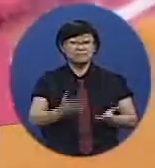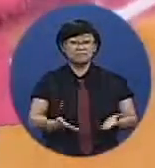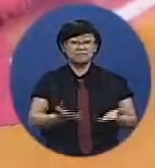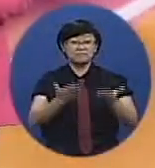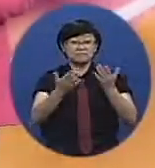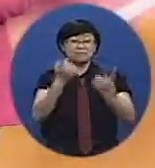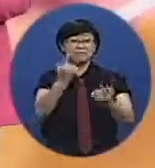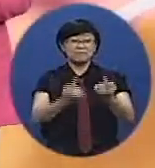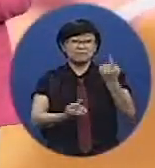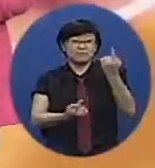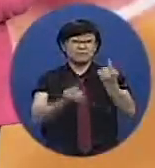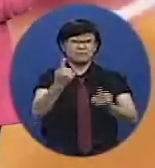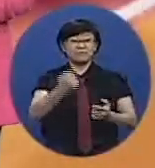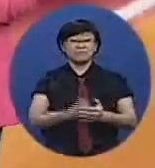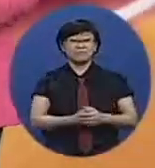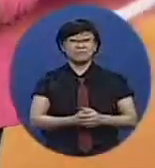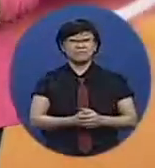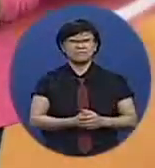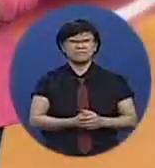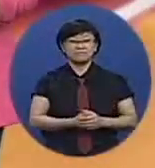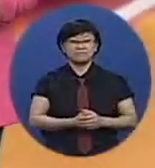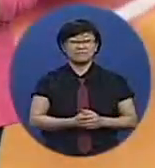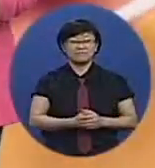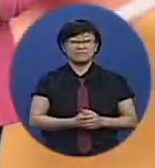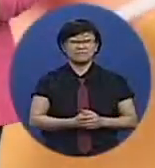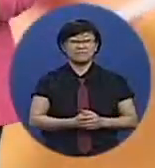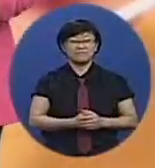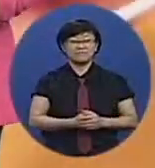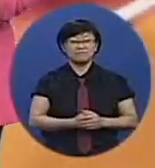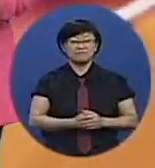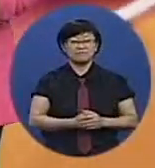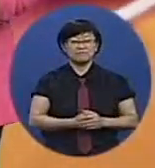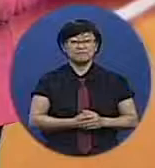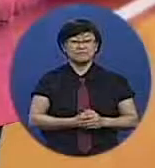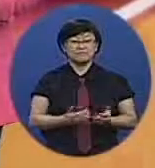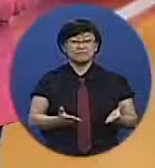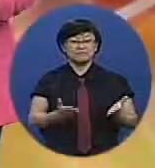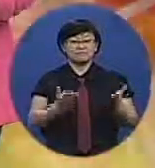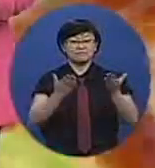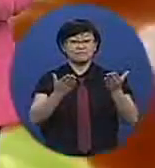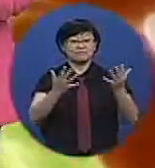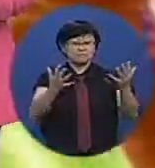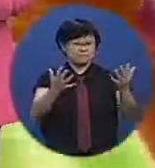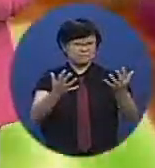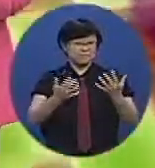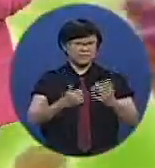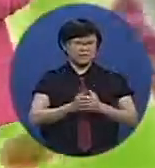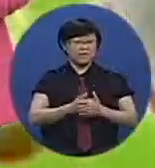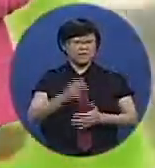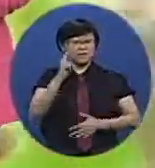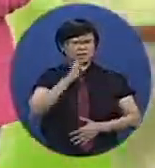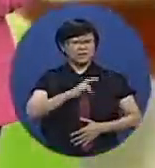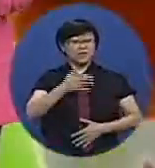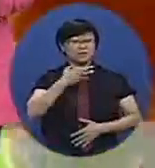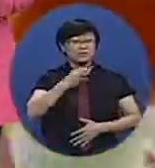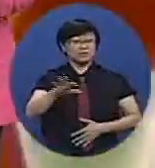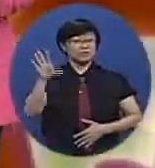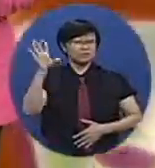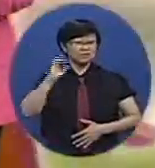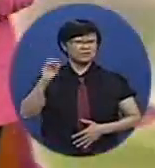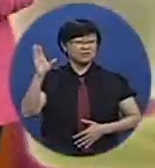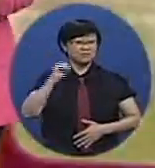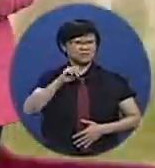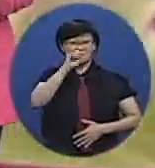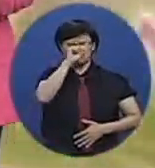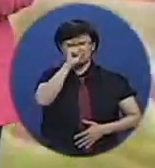노래봉사보다는 네. 봉사하는 사람들을 이렇게 그 받는 봉사하는 사람들이 와서 노래 부르면 들어주는 게